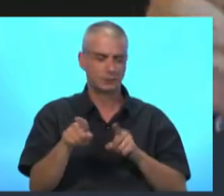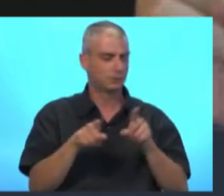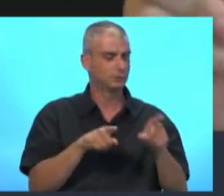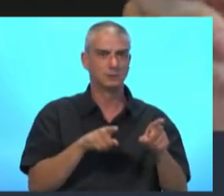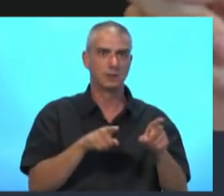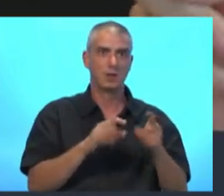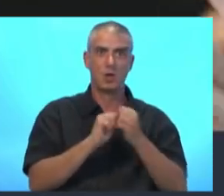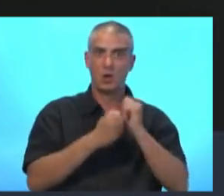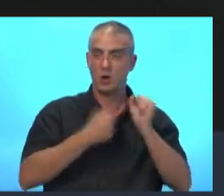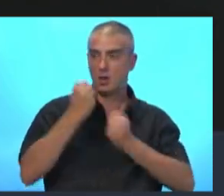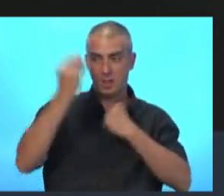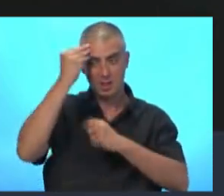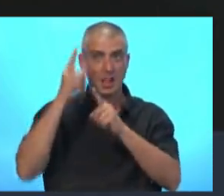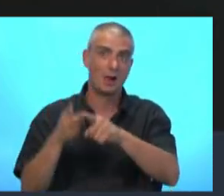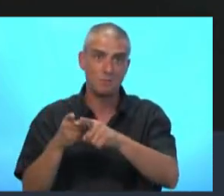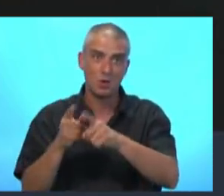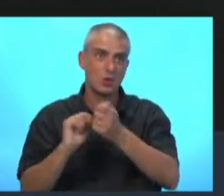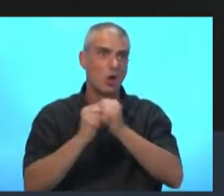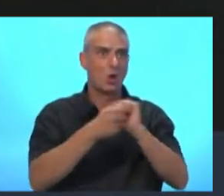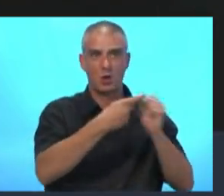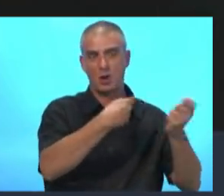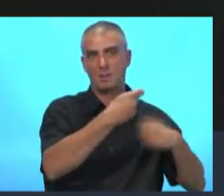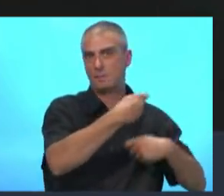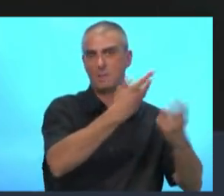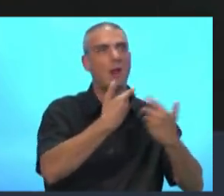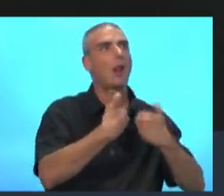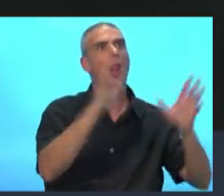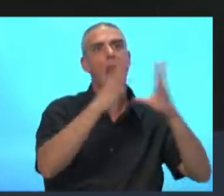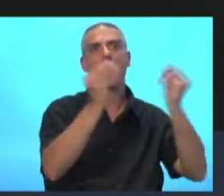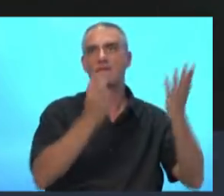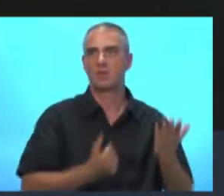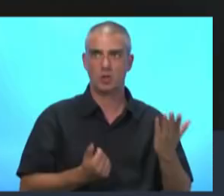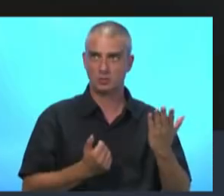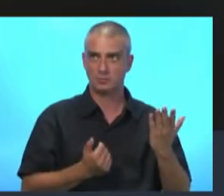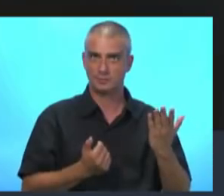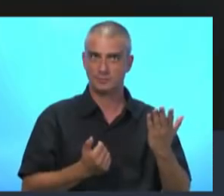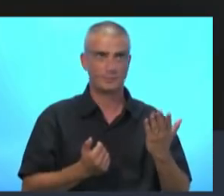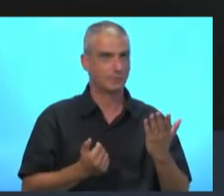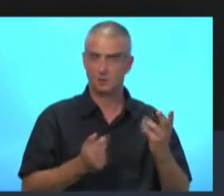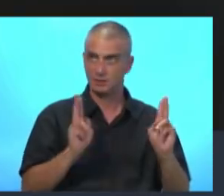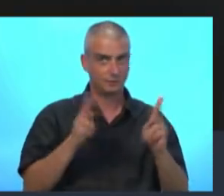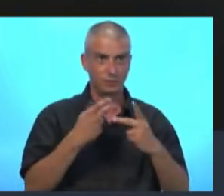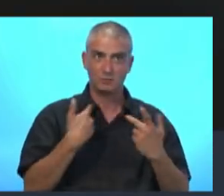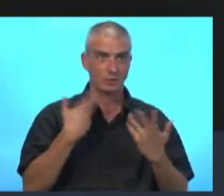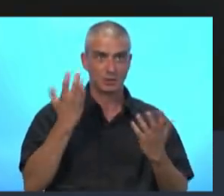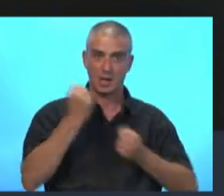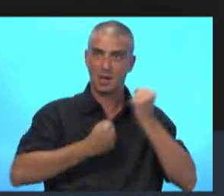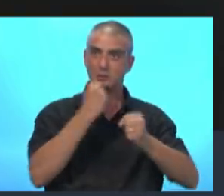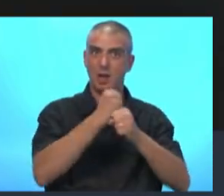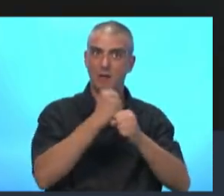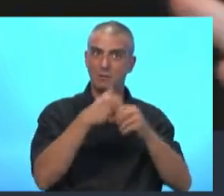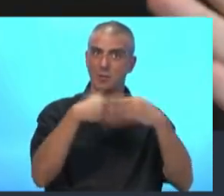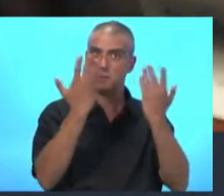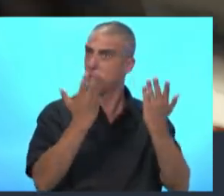או תרוץ לבית המדרש, או תרוץ לבאר שחת, כלומר, לאבדון. לא יכול להיות שאני סתם רץ לעבודה בבוקר